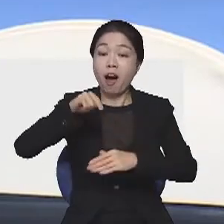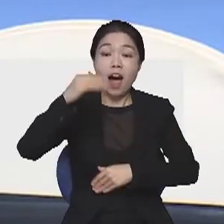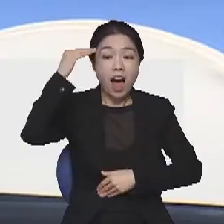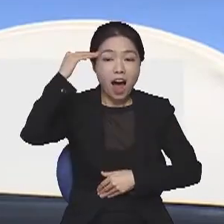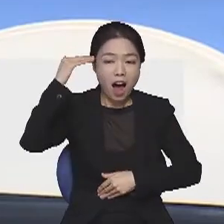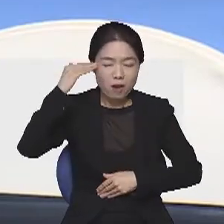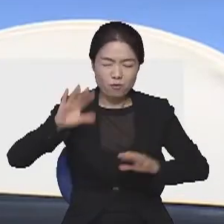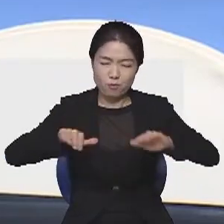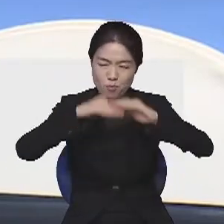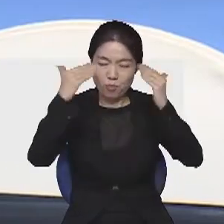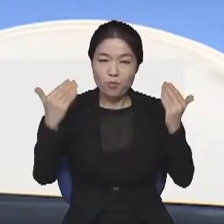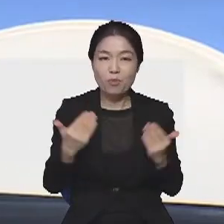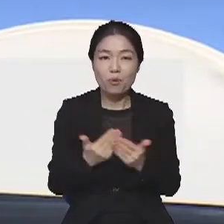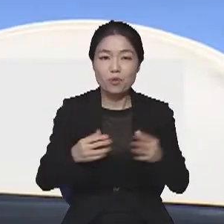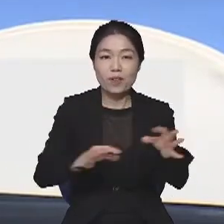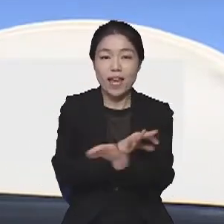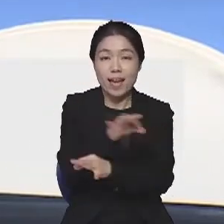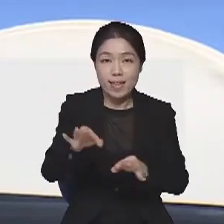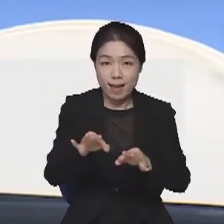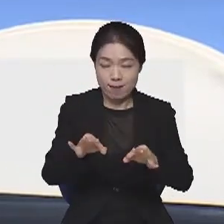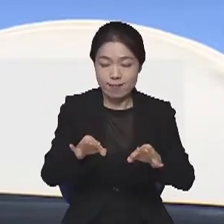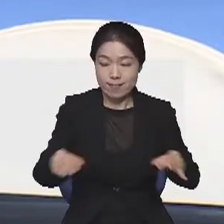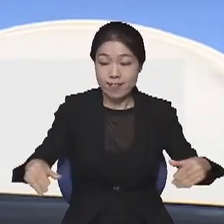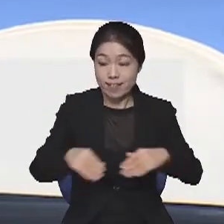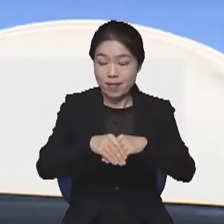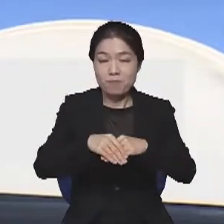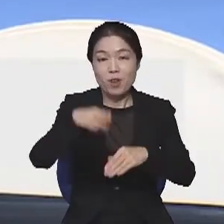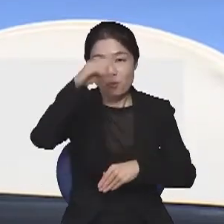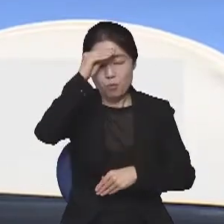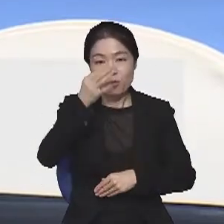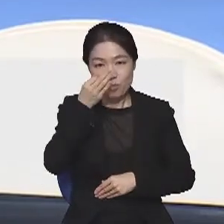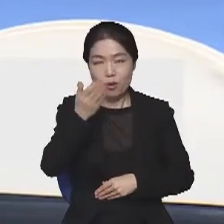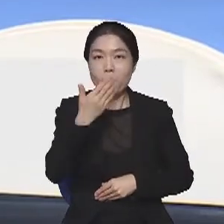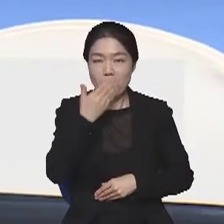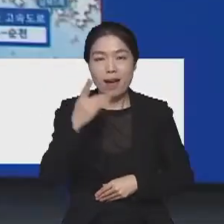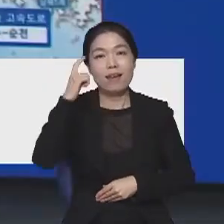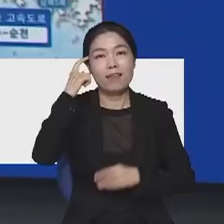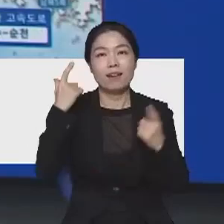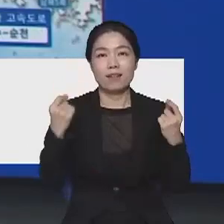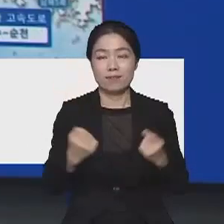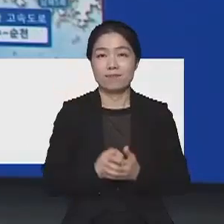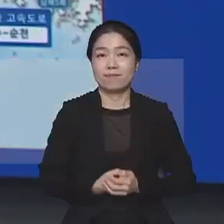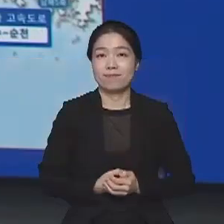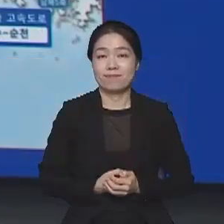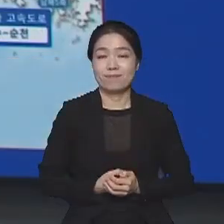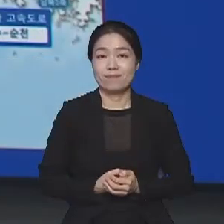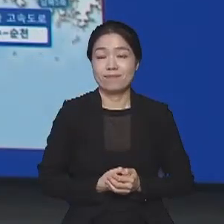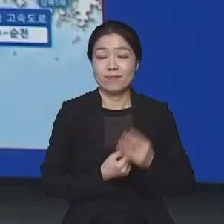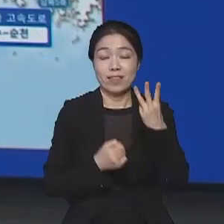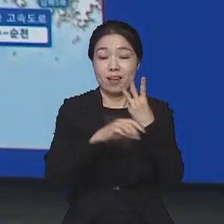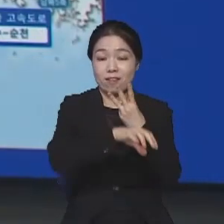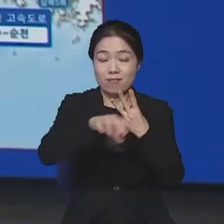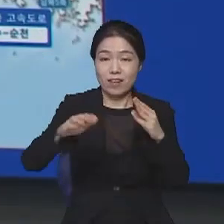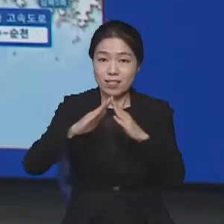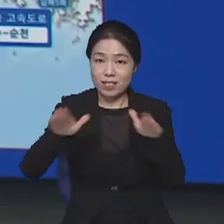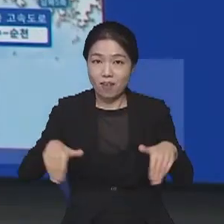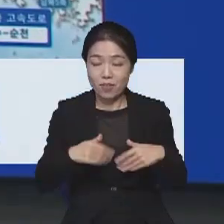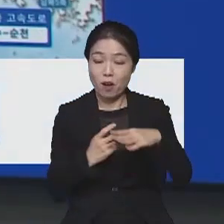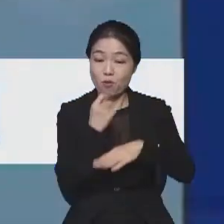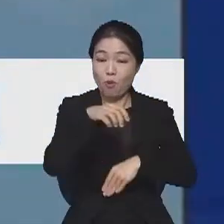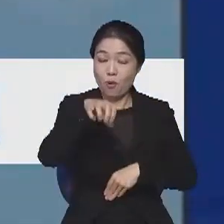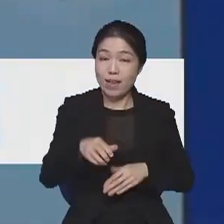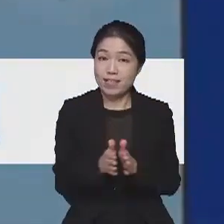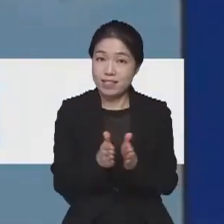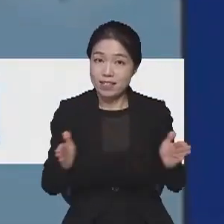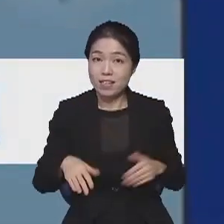대한민국 전체의 경제협력의 분부기가 분명히 될 수 있을 것이라고 생각합니다. 세계시도는 전남 고흥에서